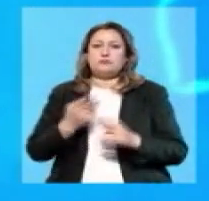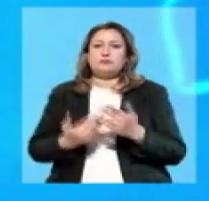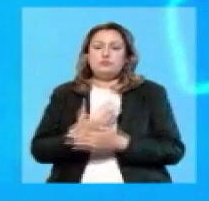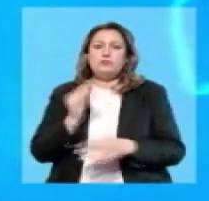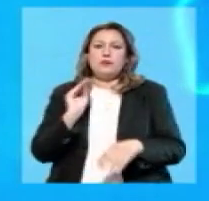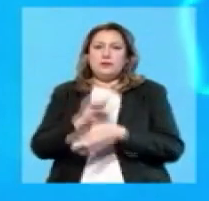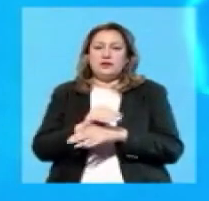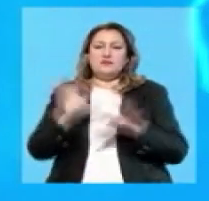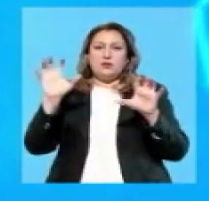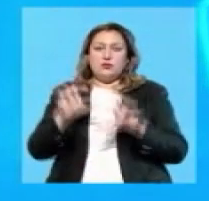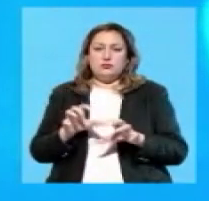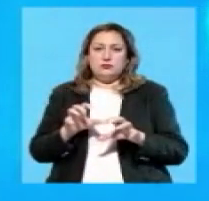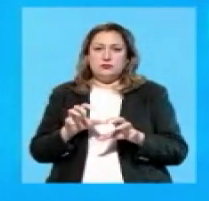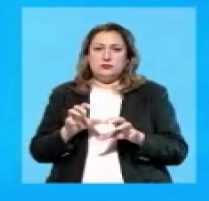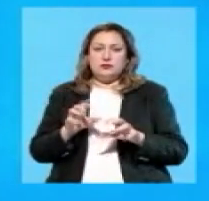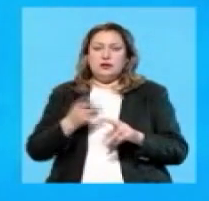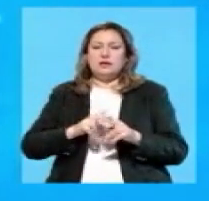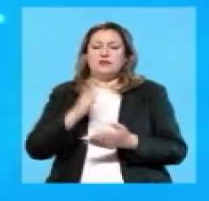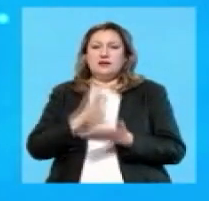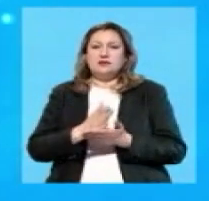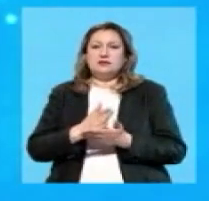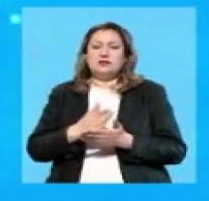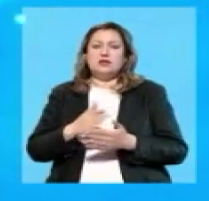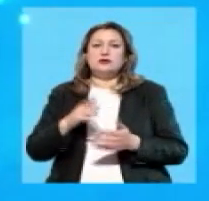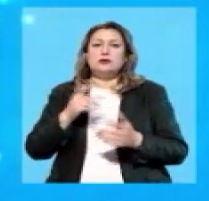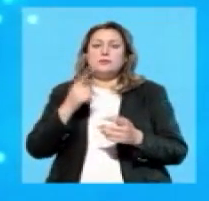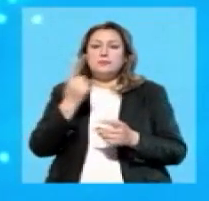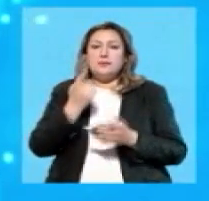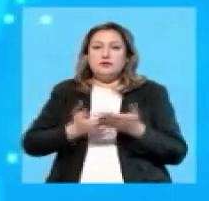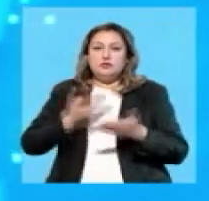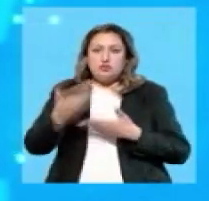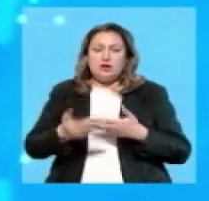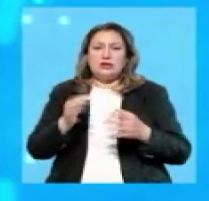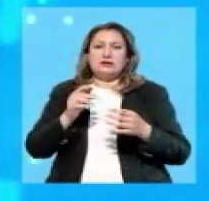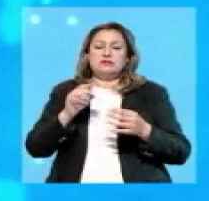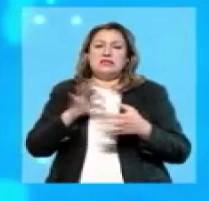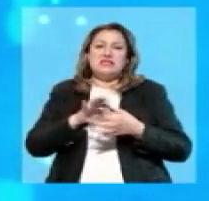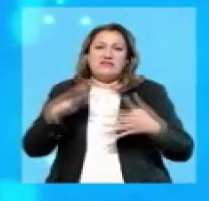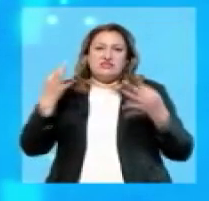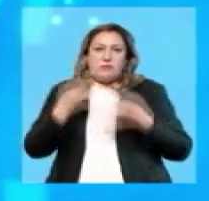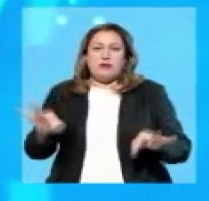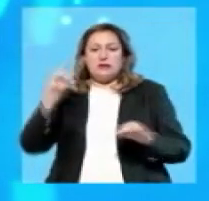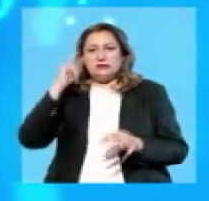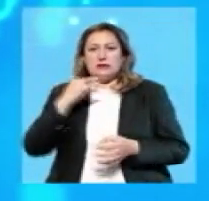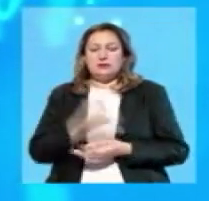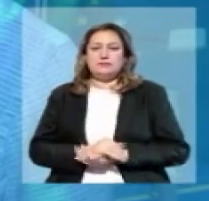саналады. Конституциялық өзгерістер көп кешікпей өз жемісін береді деген сенімде жергілікті қоғамдық пікір